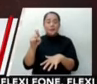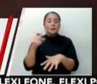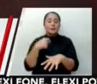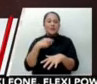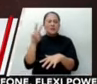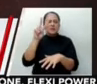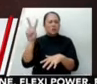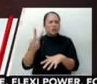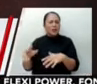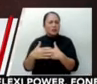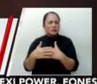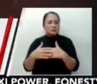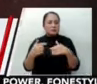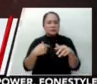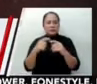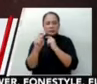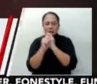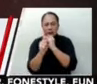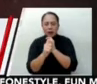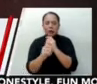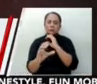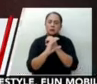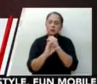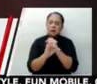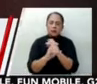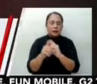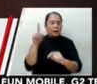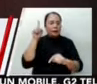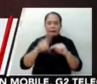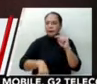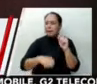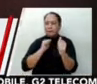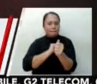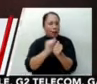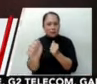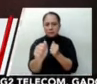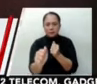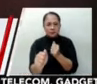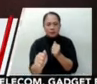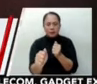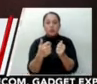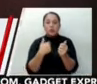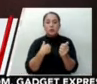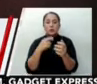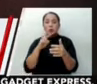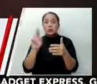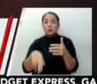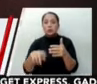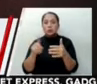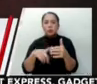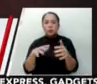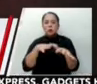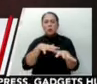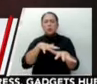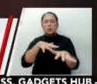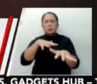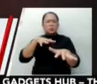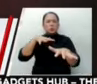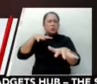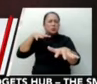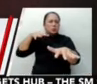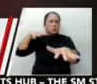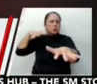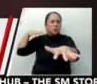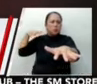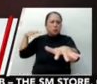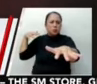Mapa truck man o mapa kotse ay hindi kinayang makadaan kaya ang resulta ay kilo-kilometrong haba ng mga